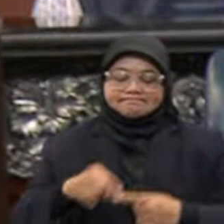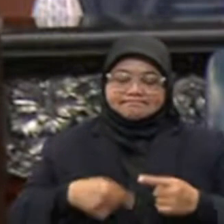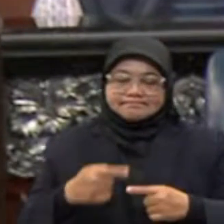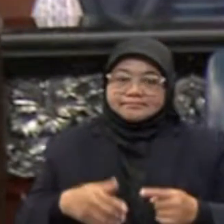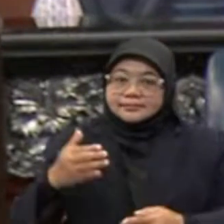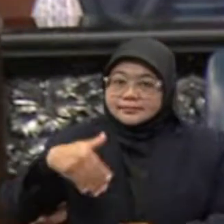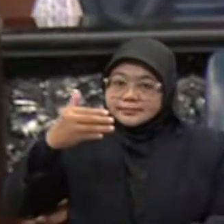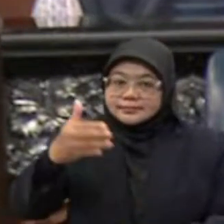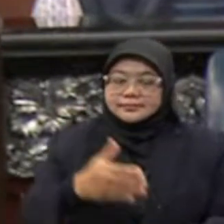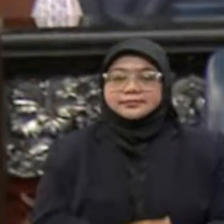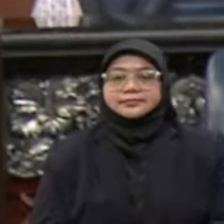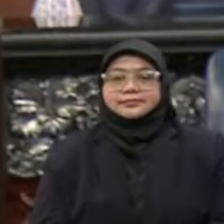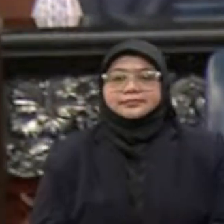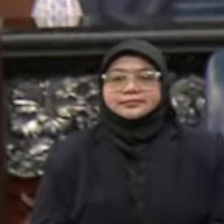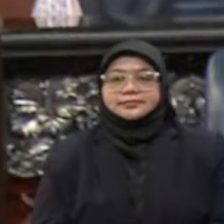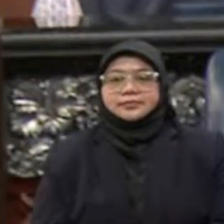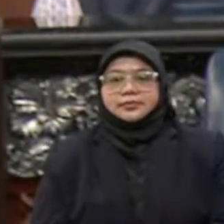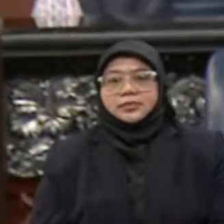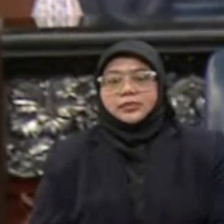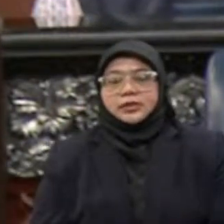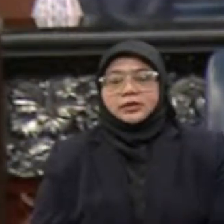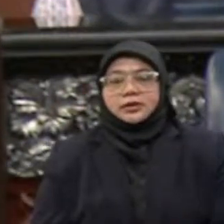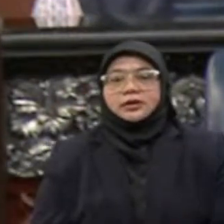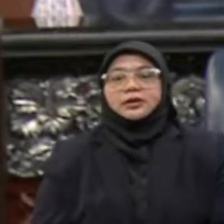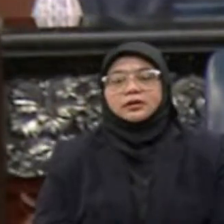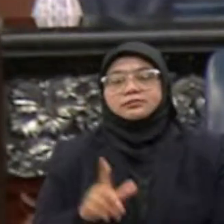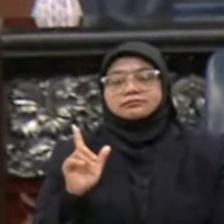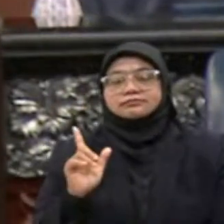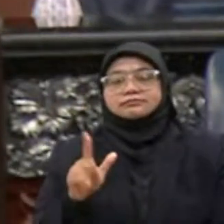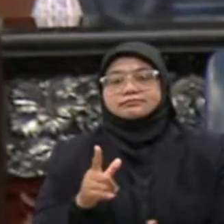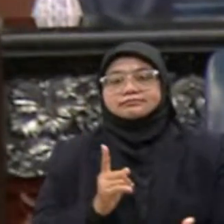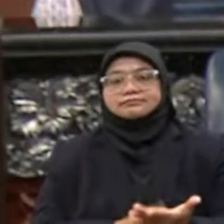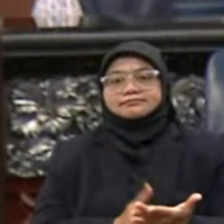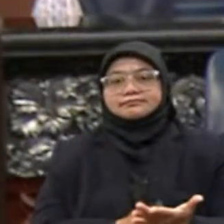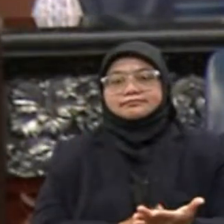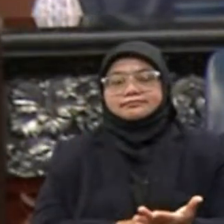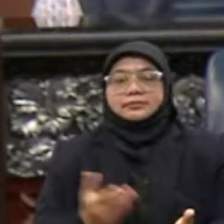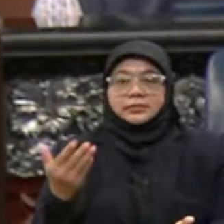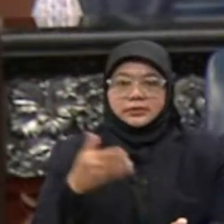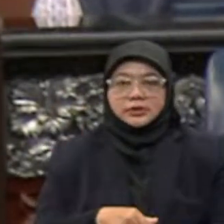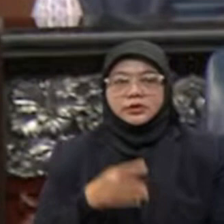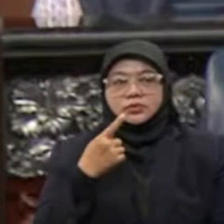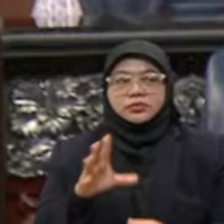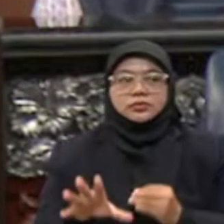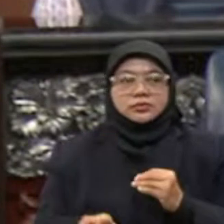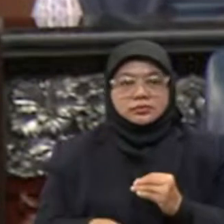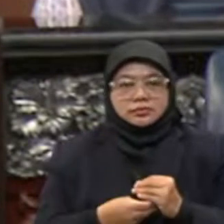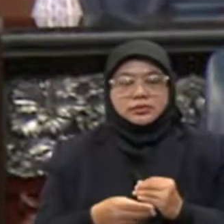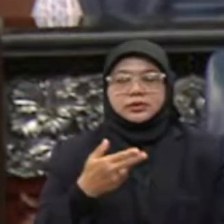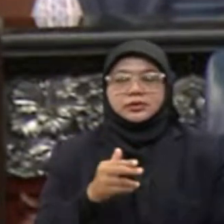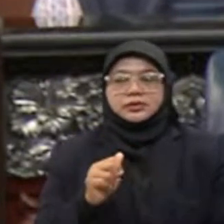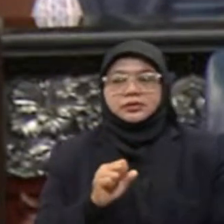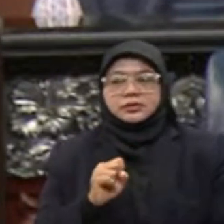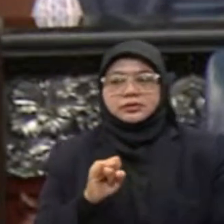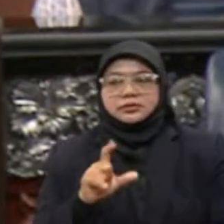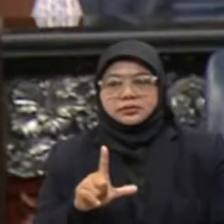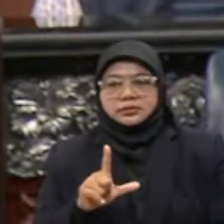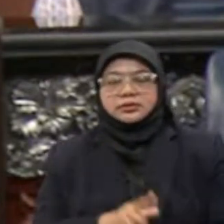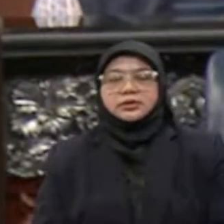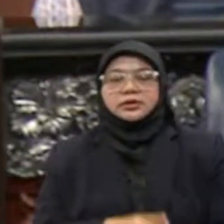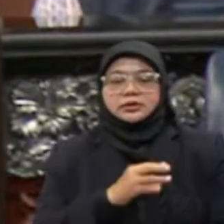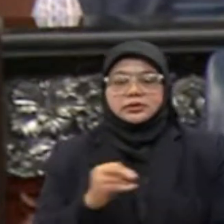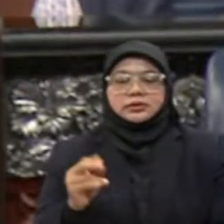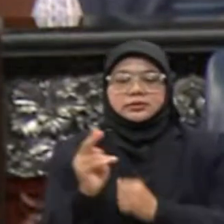masa-masa akan datang itu kemudian lah Kita bincang satu lagi bukan hanya menambahkan hasil tambahan kepada